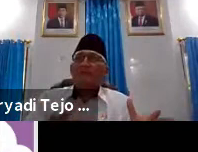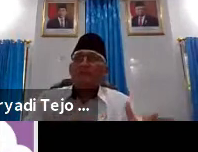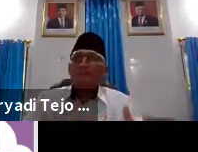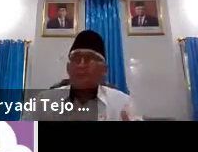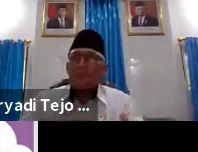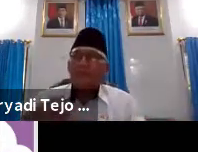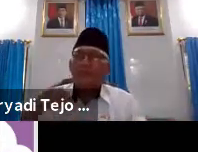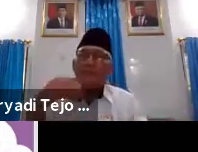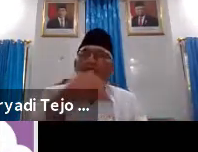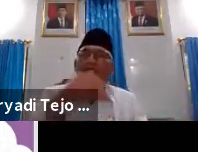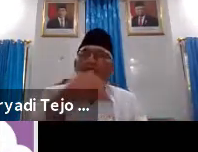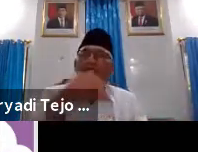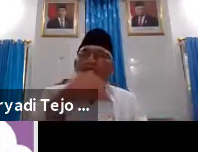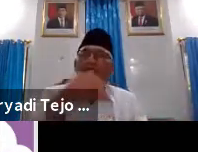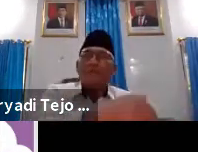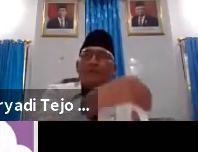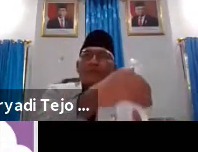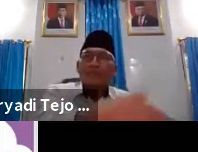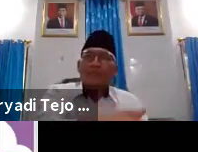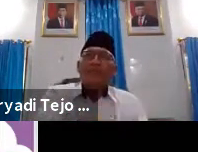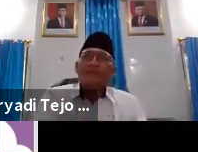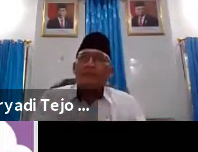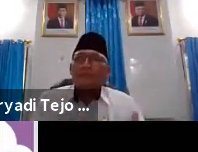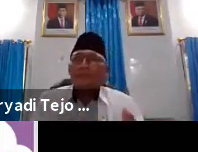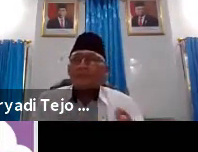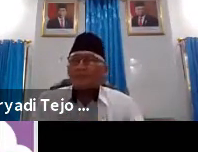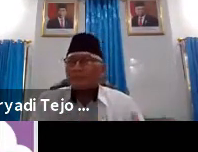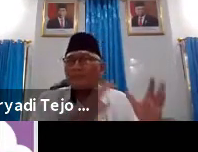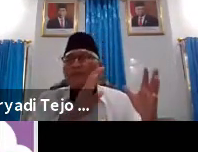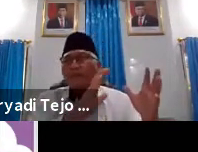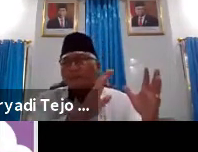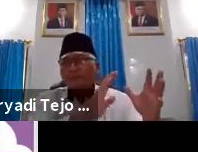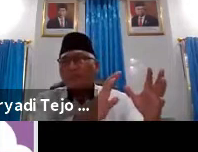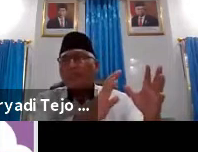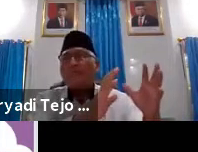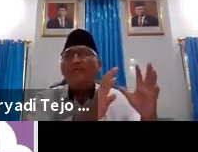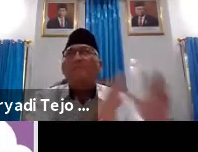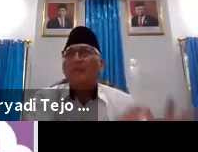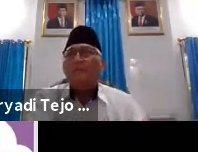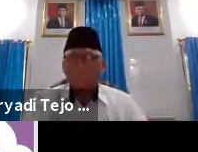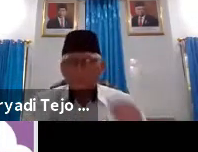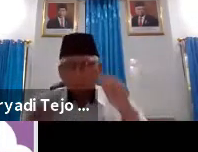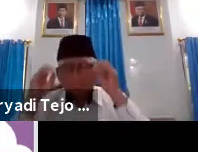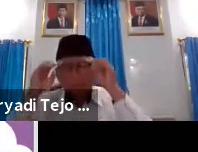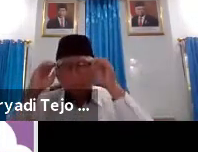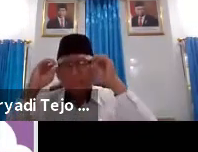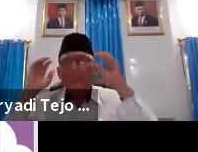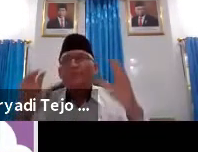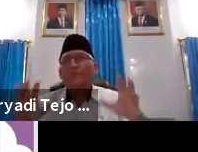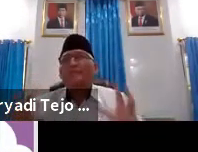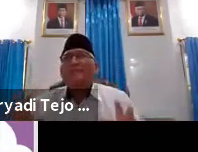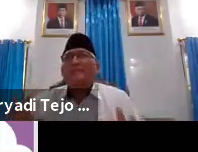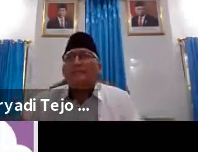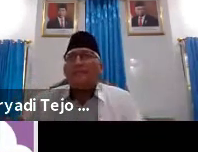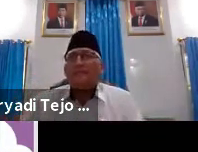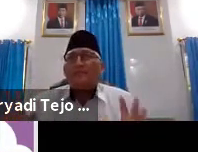Begitu dia masuk ke DP3A masalah perempuan dan anak, teman-teman difabel di situ kegiatan apa? Termasuk di